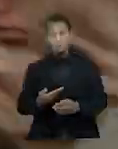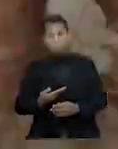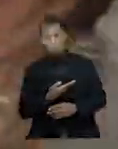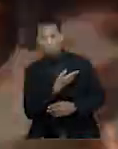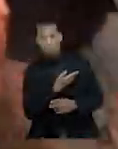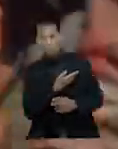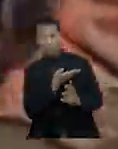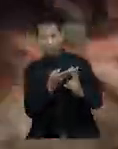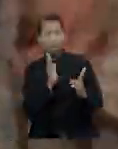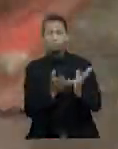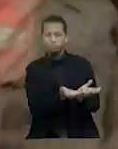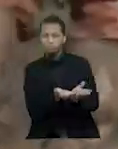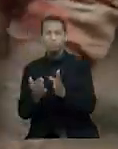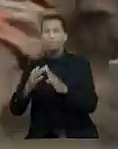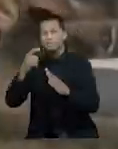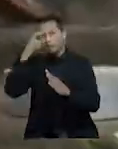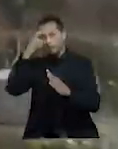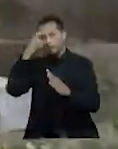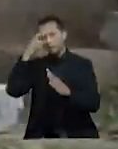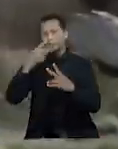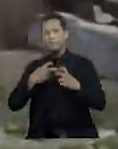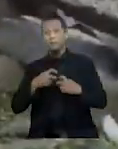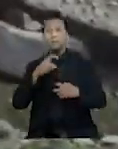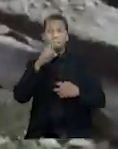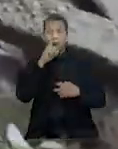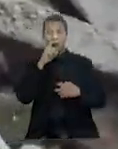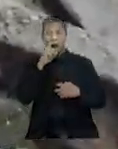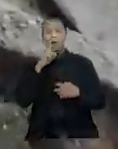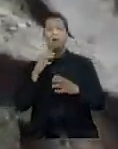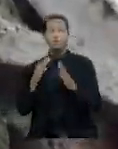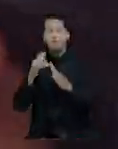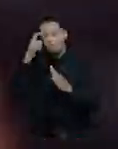divisum. Sementara ayah korban masih dirawat di rumah sakit Sekarwangi.